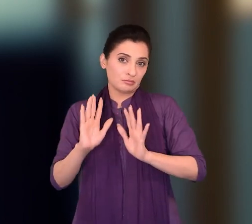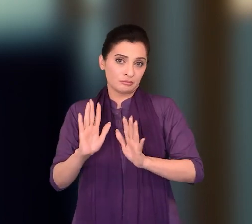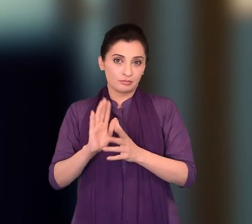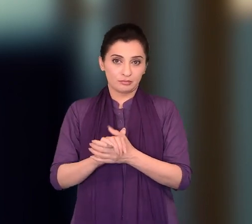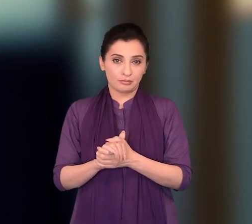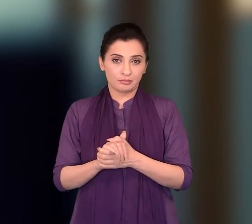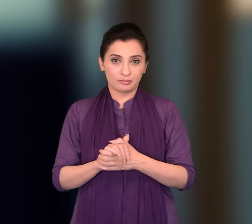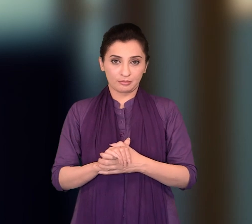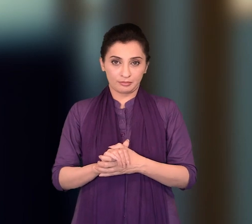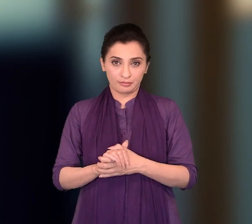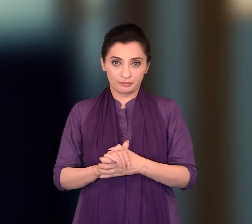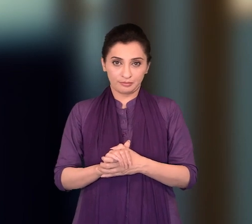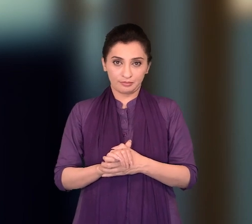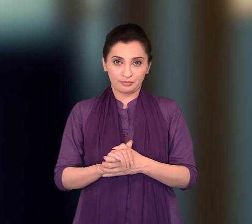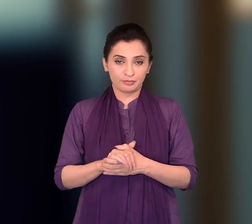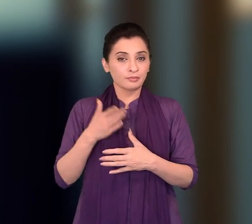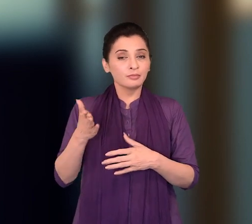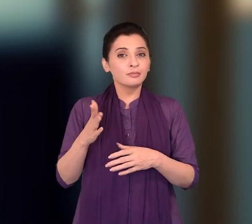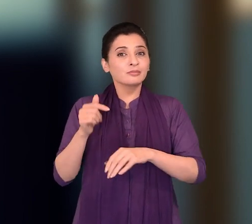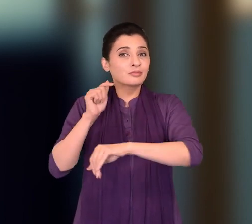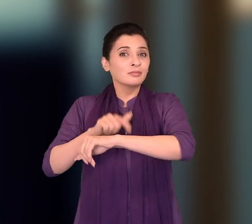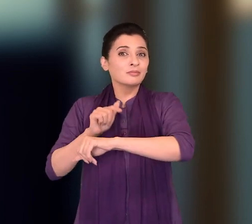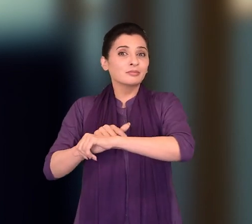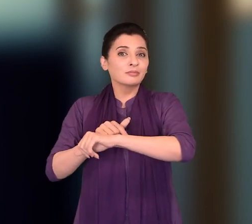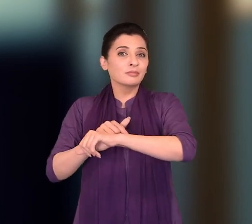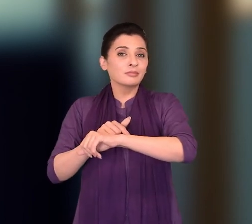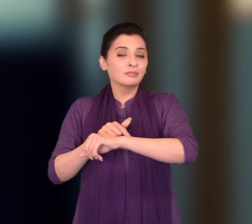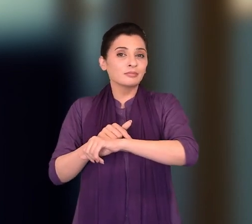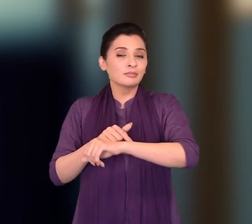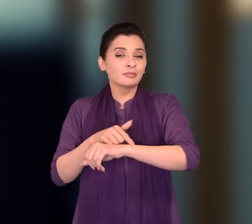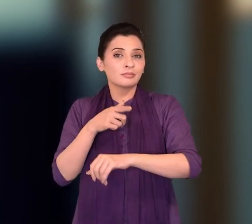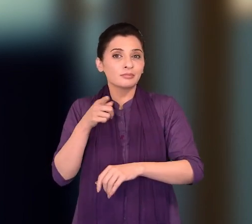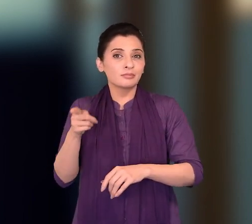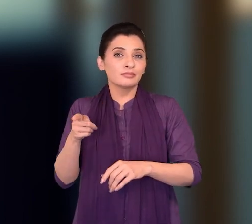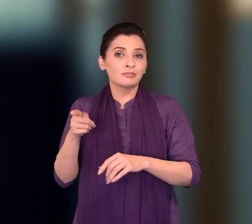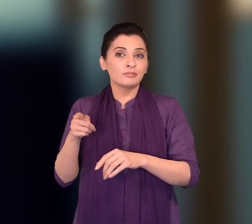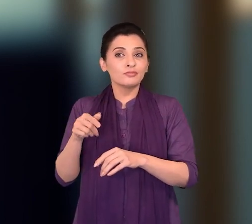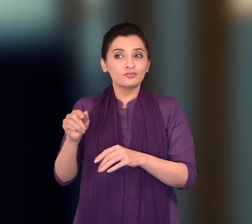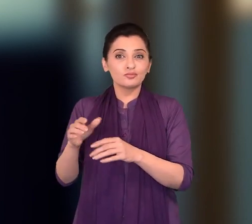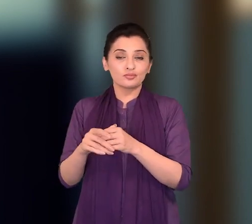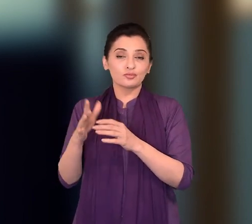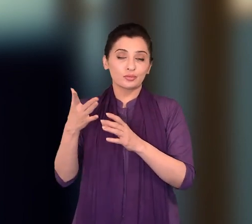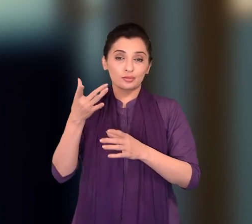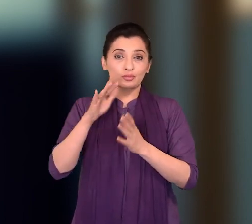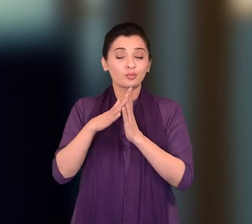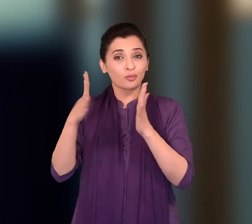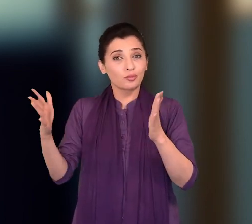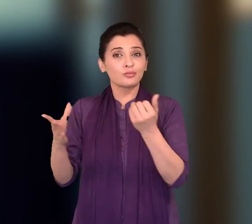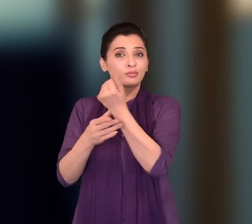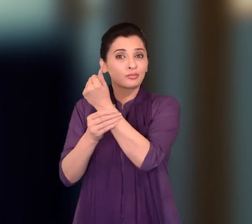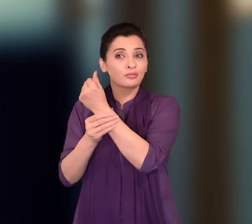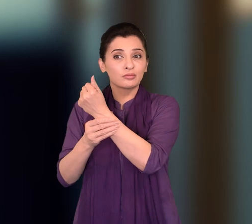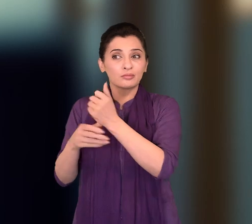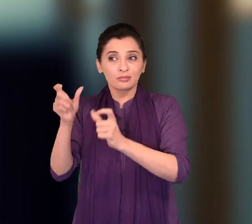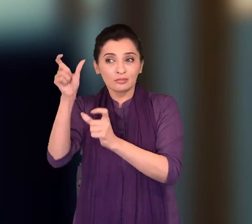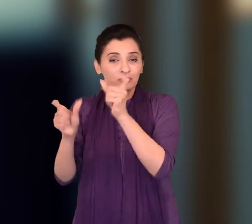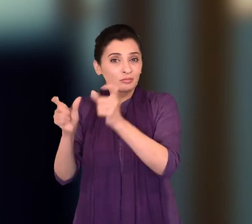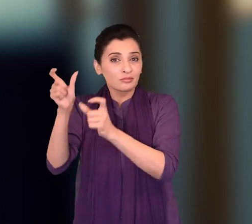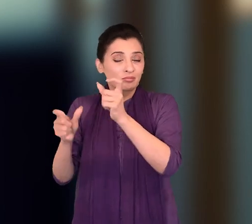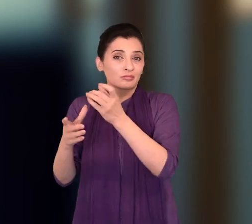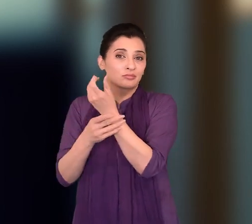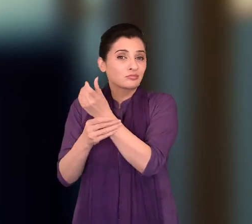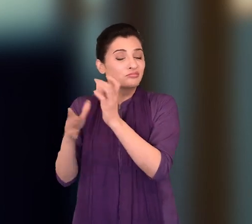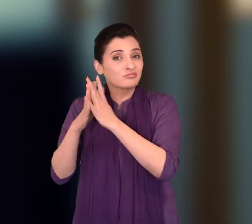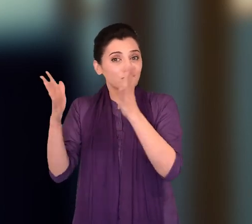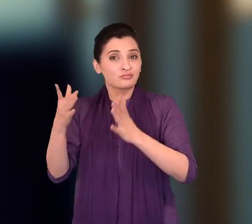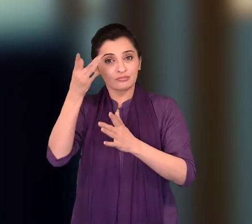کے دماغ کی نسوں کا اور دماغ کا ڈاکٹر ہوتا ہے, تو ان کا وقت جو ہے وہ پھر ایسے مریض کے اوپر وہ لگا سکتے ہیں جس